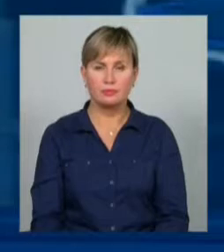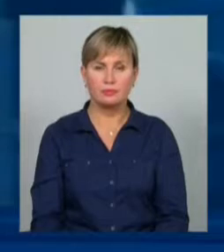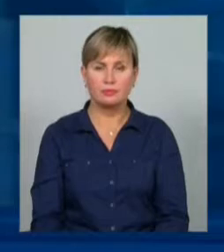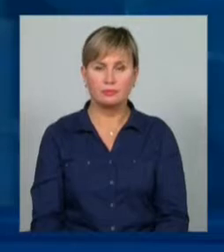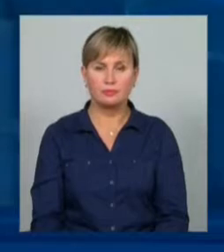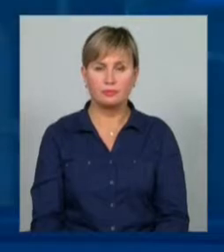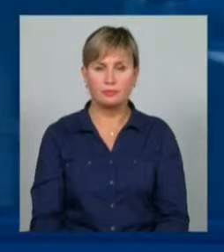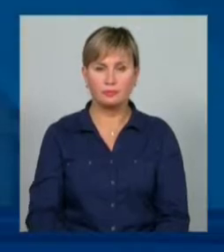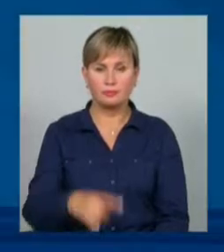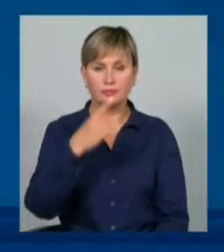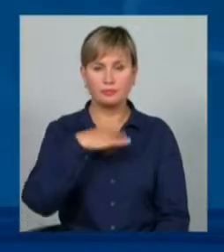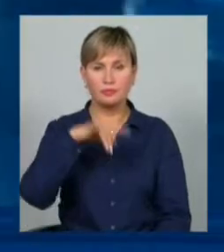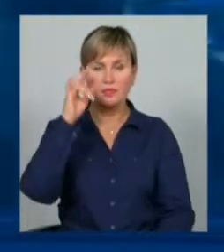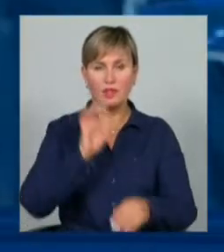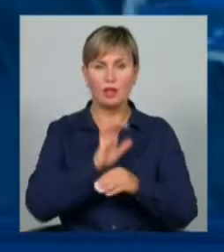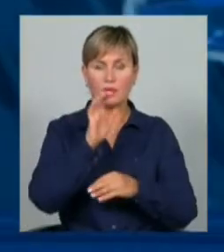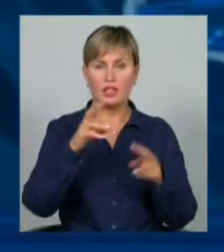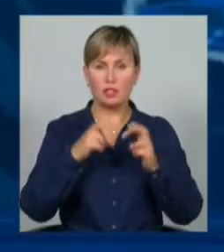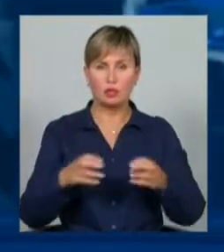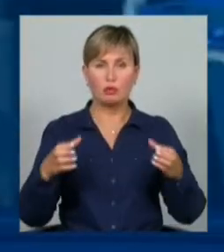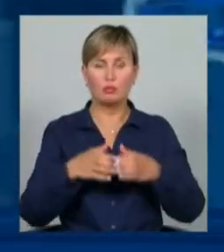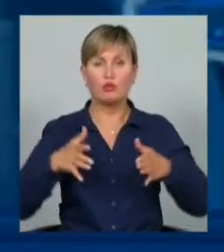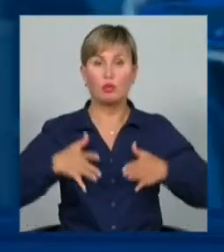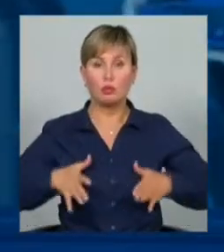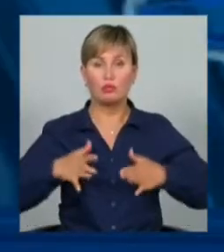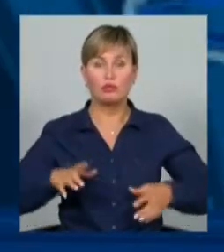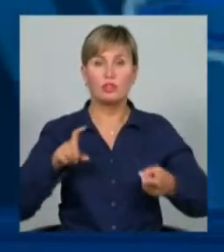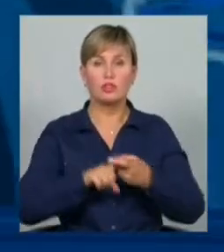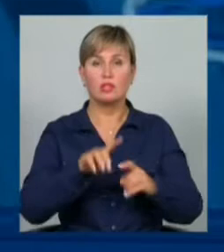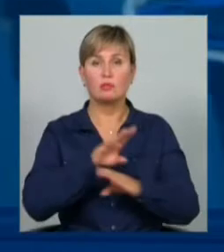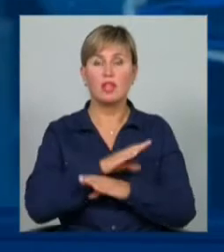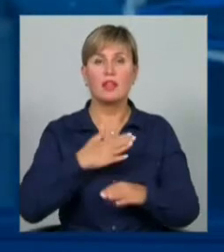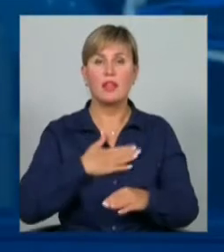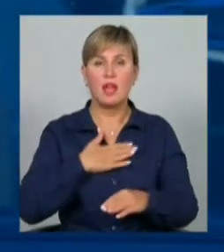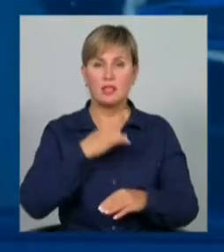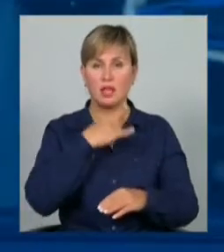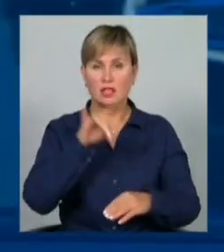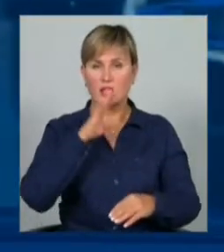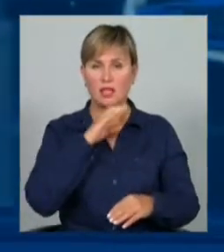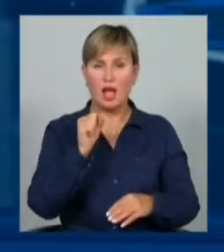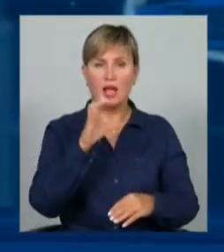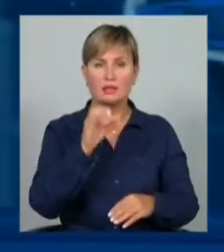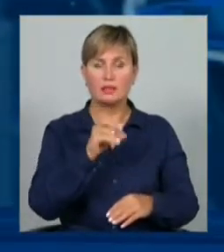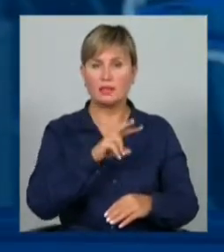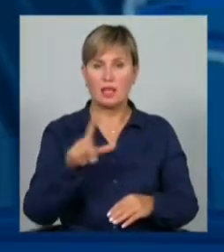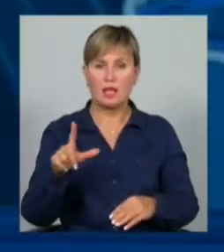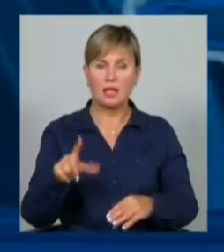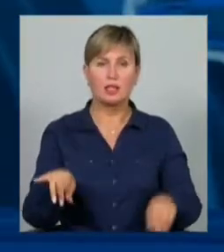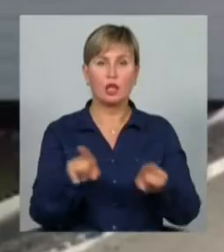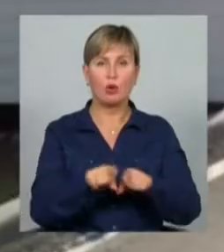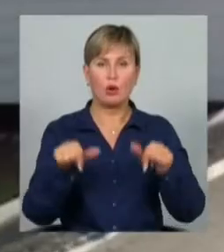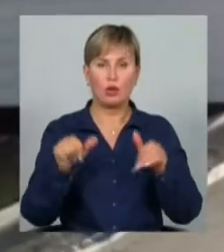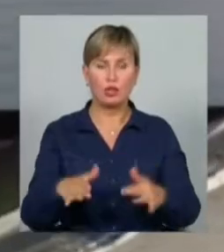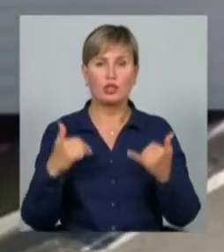казахстана правит следственную группу в грузию в связи со смертью нашей соотечественницы асель от поймай о таком решении